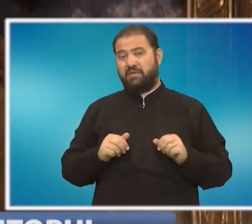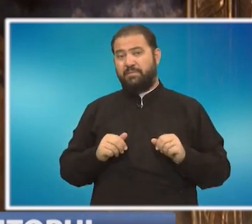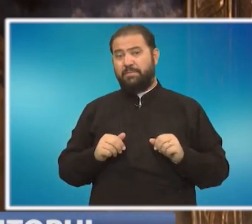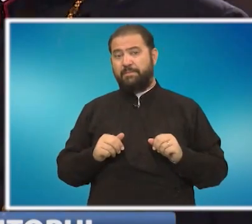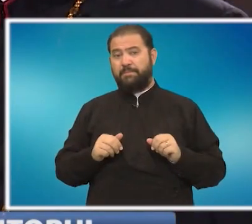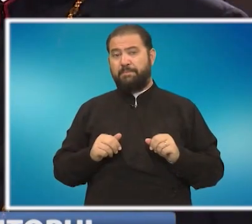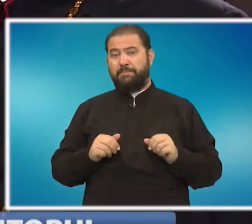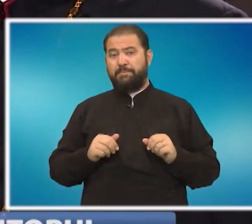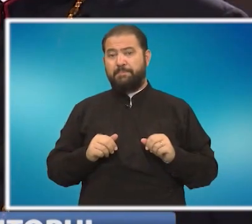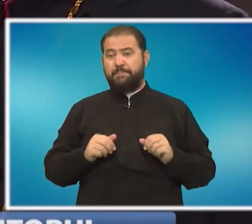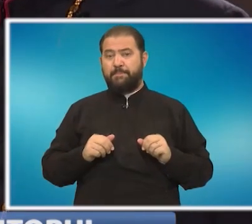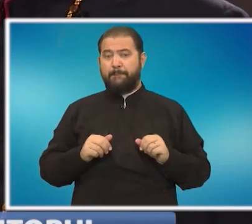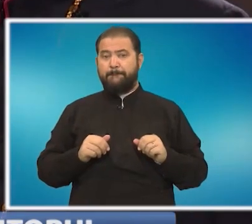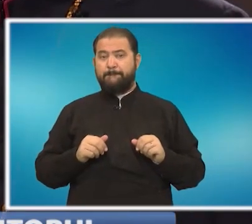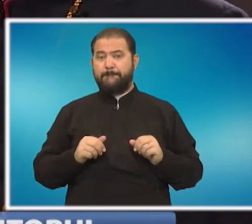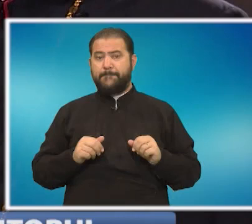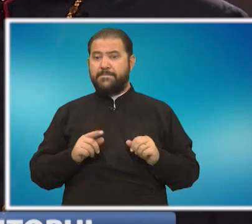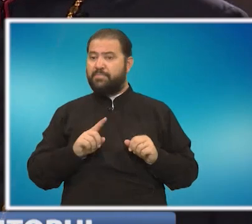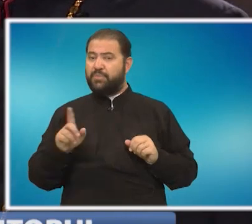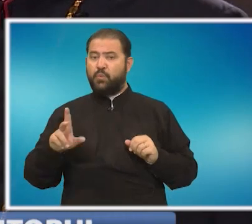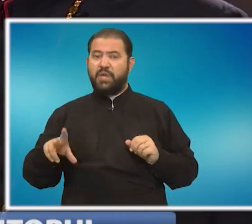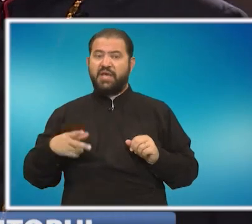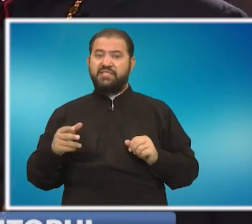cateheză că nu